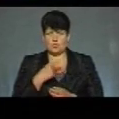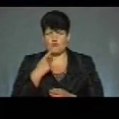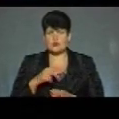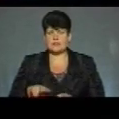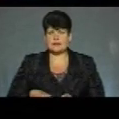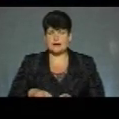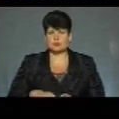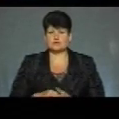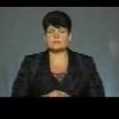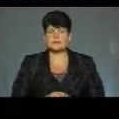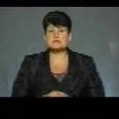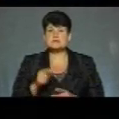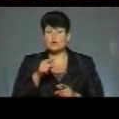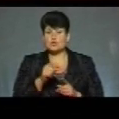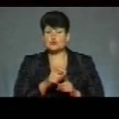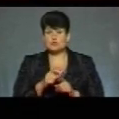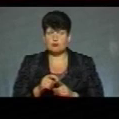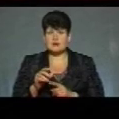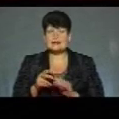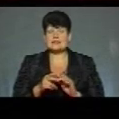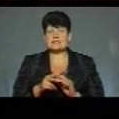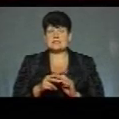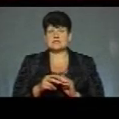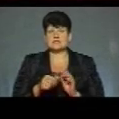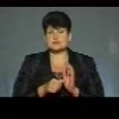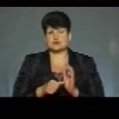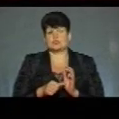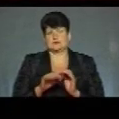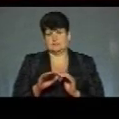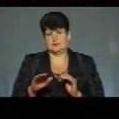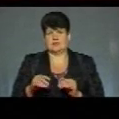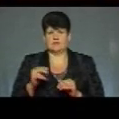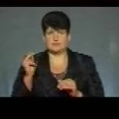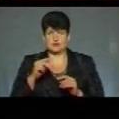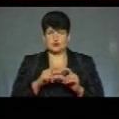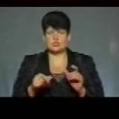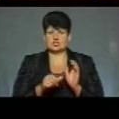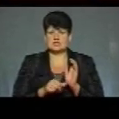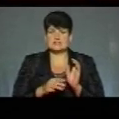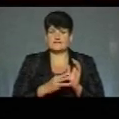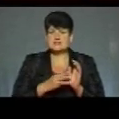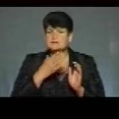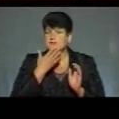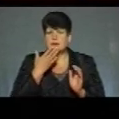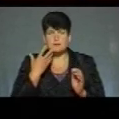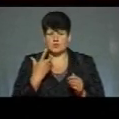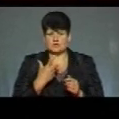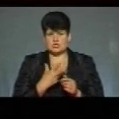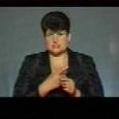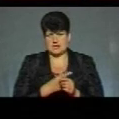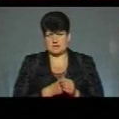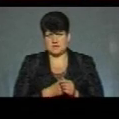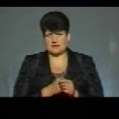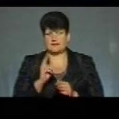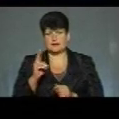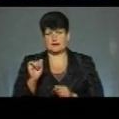Анатолій Крижанівський. За його словами, із 706 учнів навчального закладу 68 не мають щеплення ревакцинації